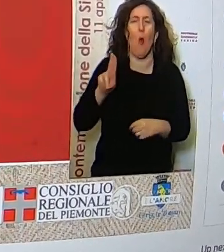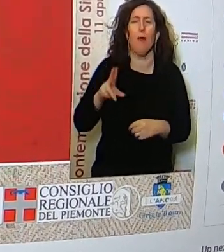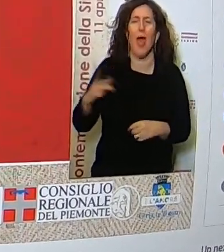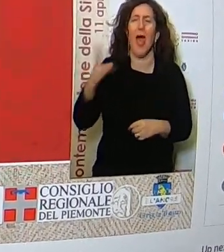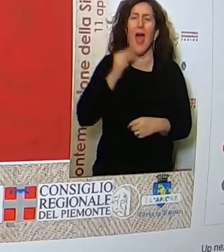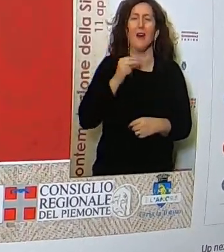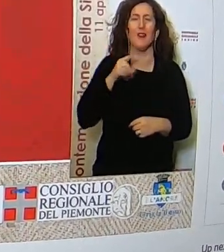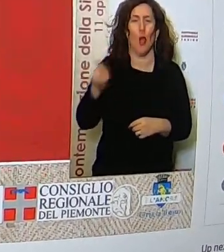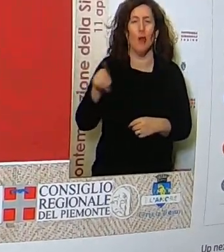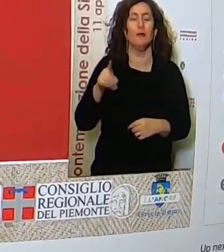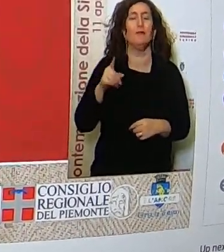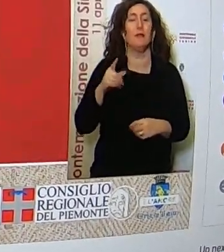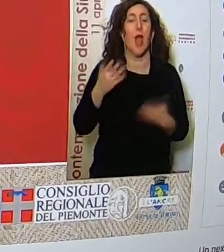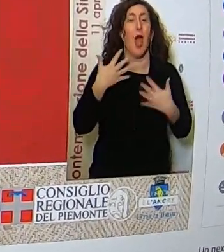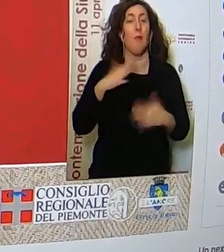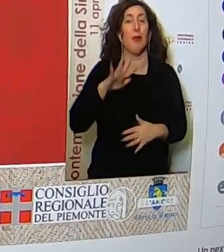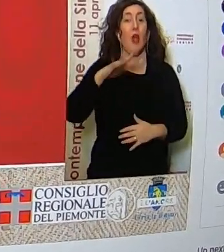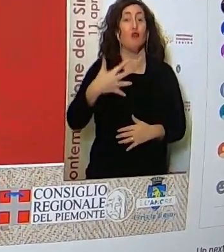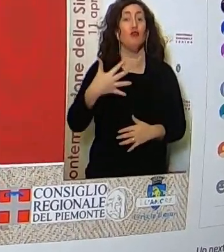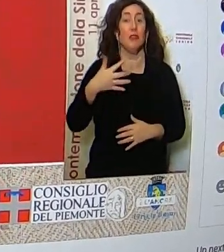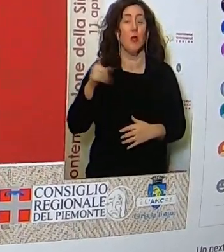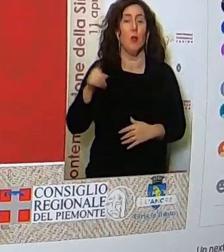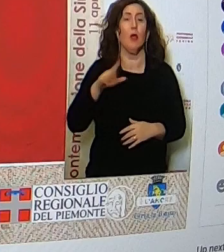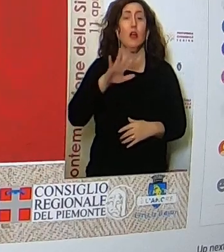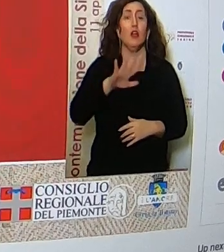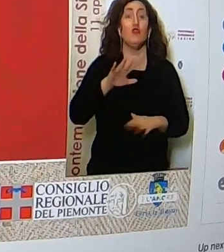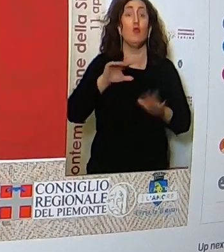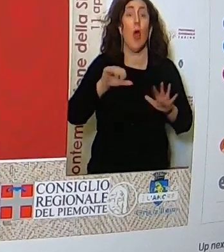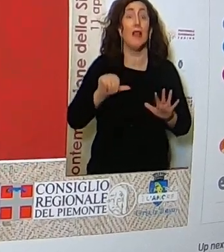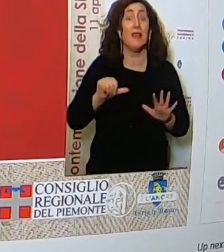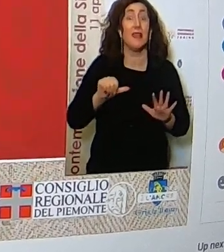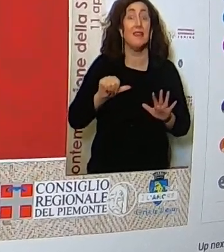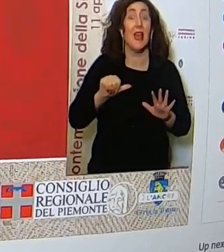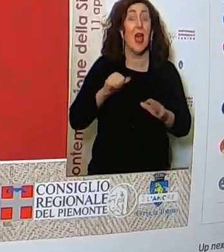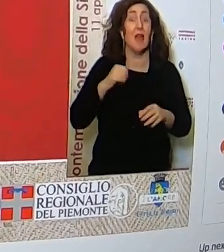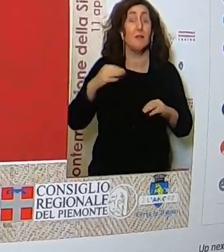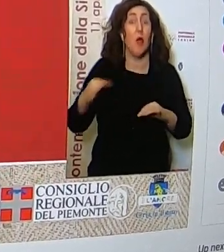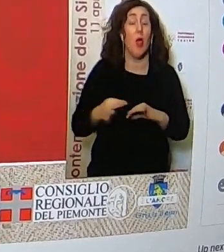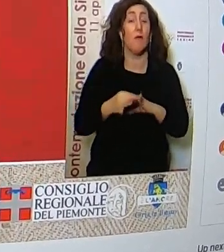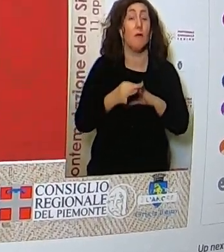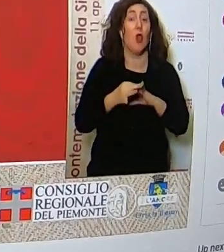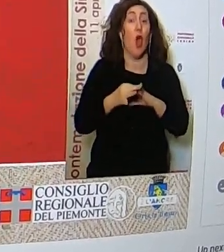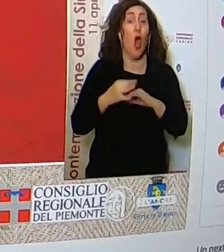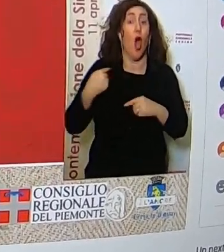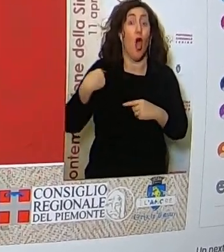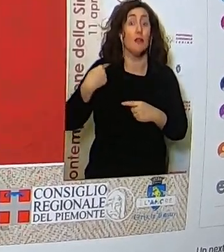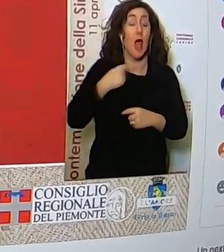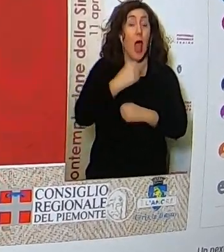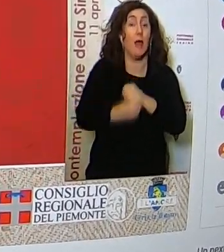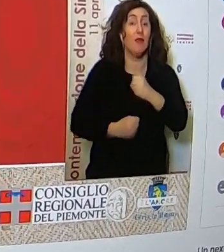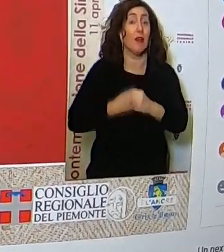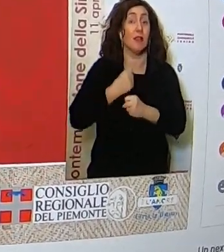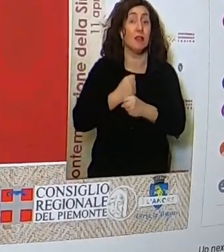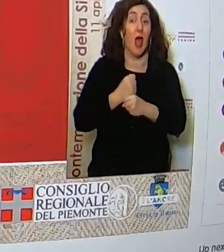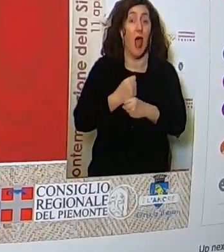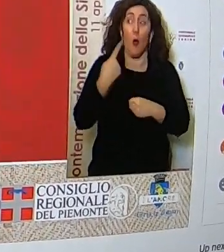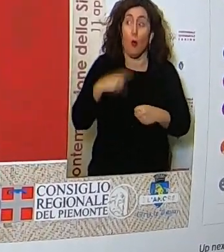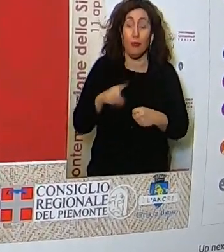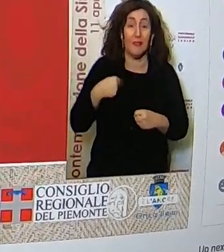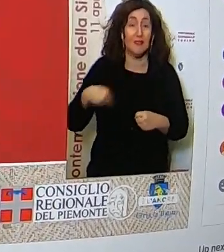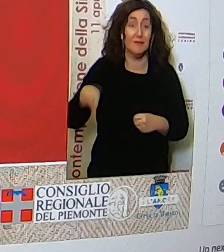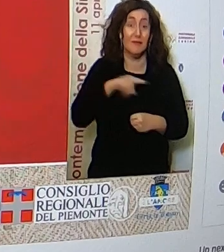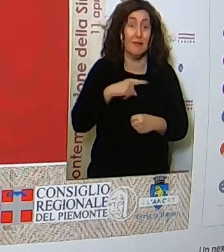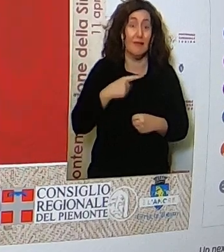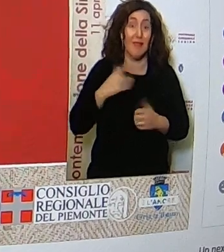5 di aprile è la data del loro 56esimo anniversario di nozze e non potevamo lasciar correre questo